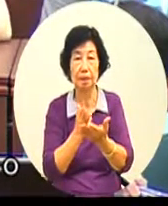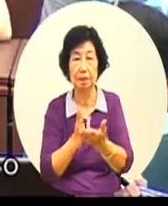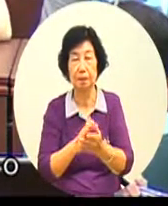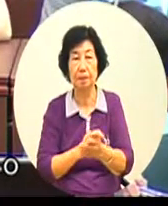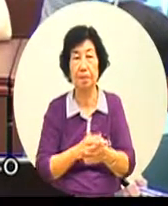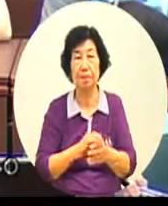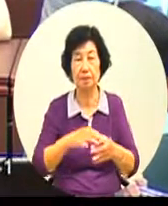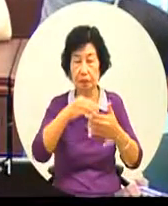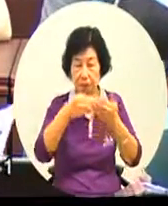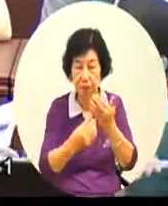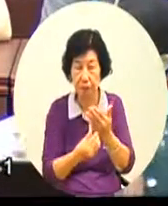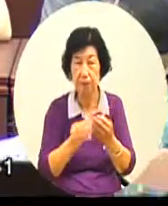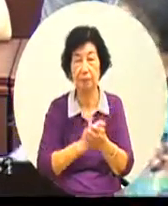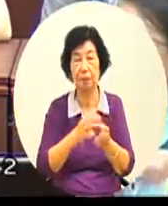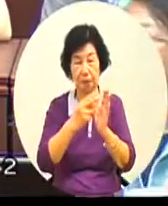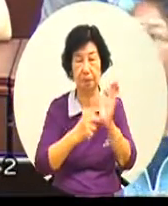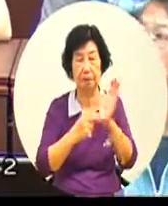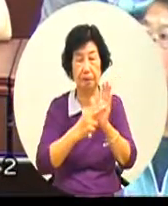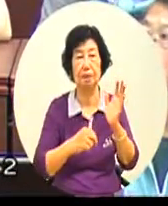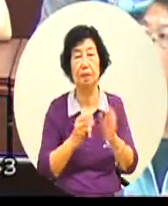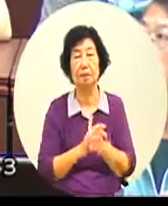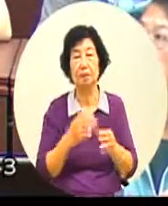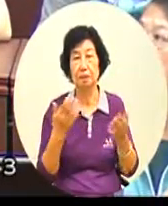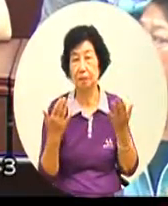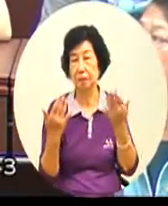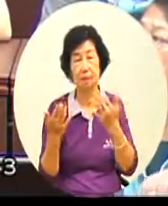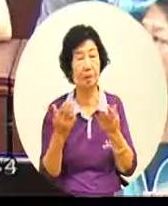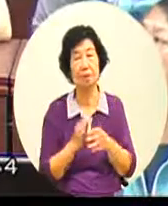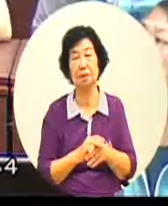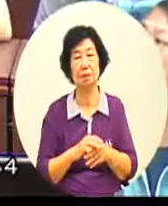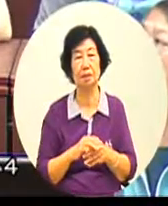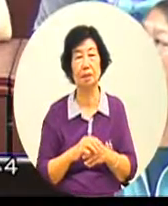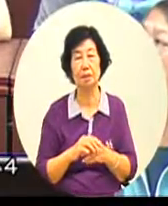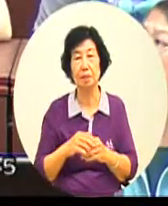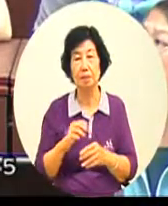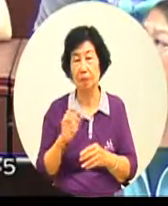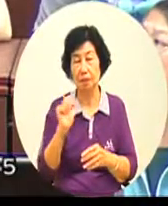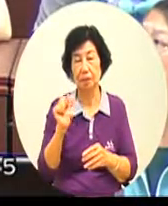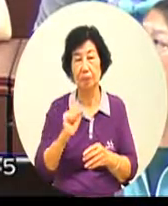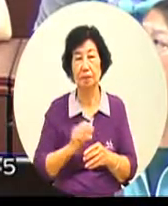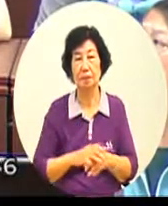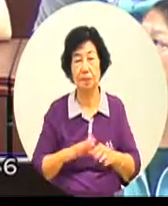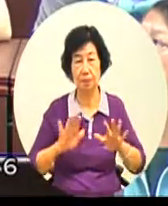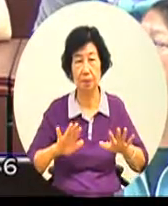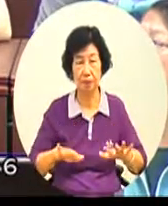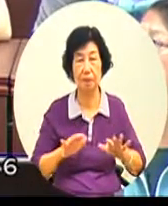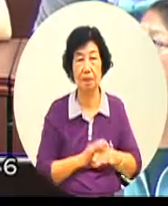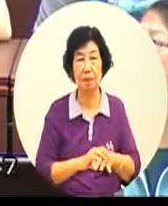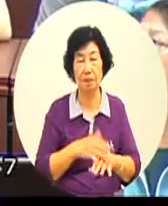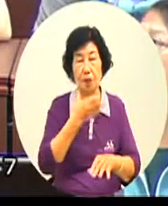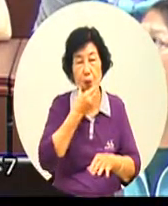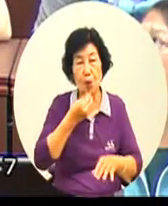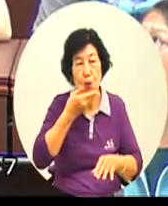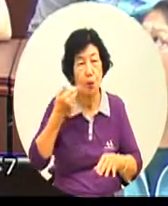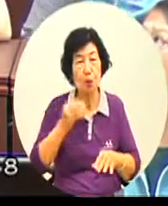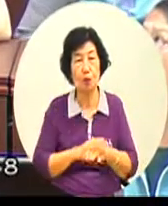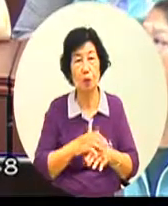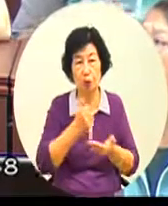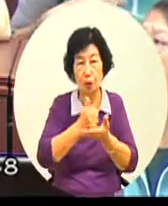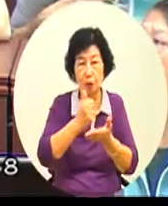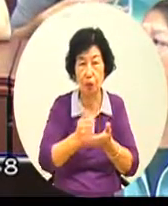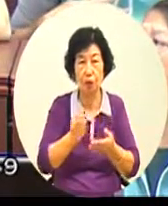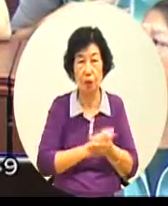件全部跟议员做说明啊，但是的确也有一个条件，就我们在福利输送的时候我们有明显